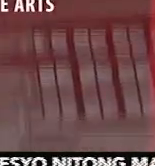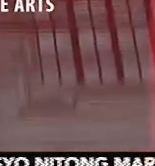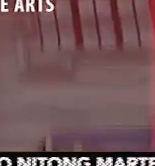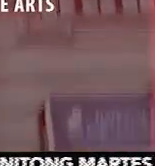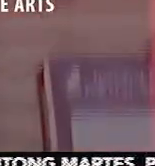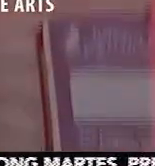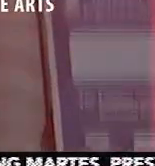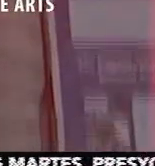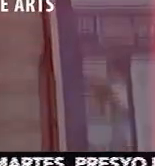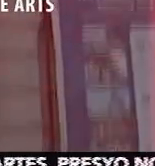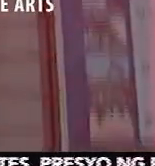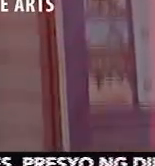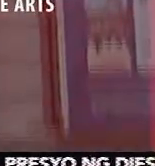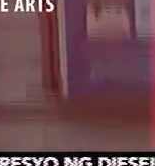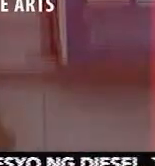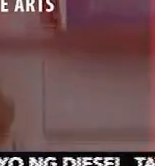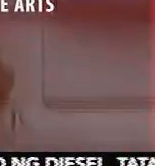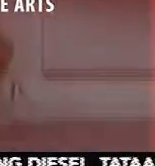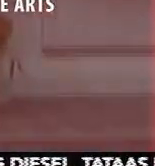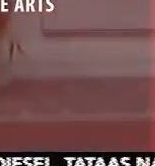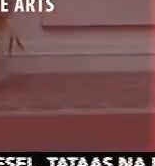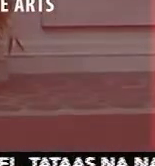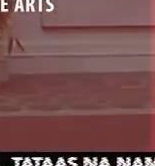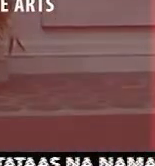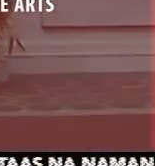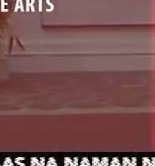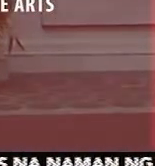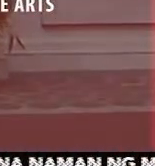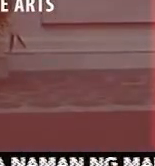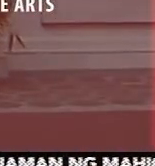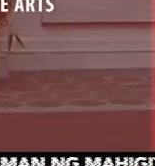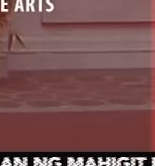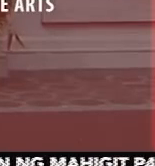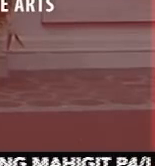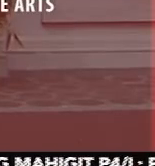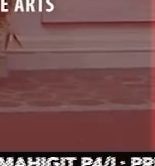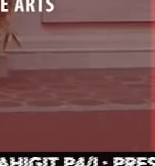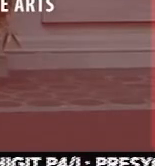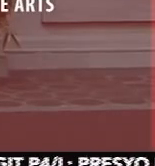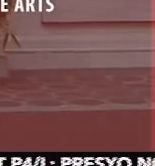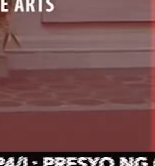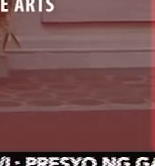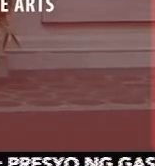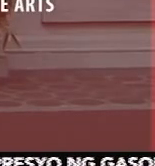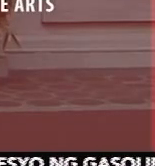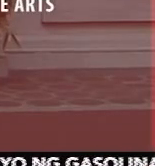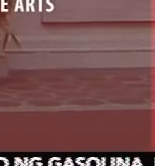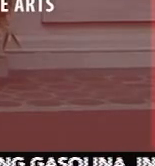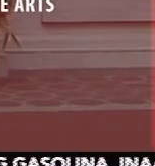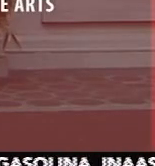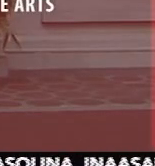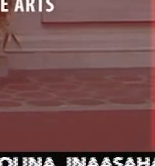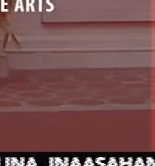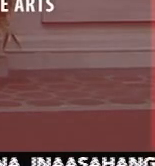at si Fides Cuyugan Asensio naman sa Musika. Ang mga napiling pambansang alagad ng sining ay base sa